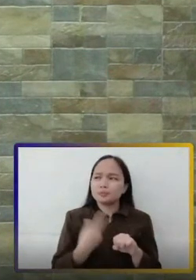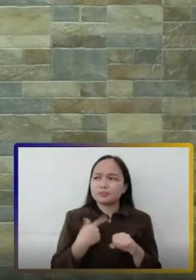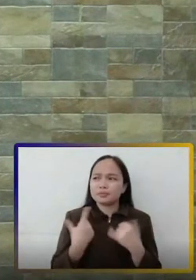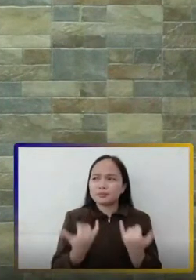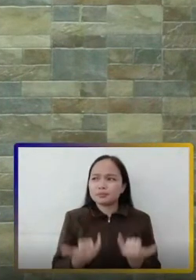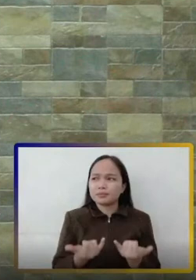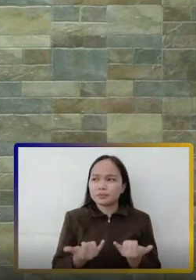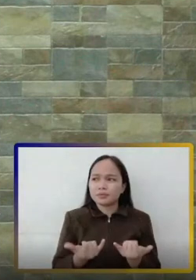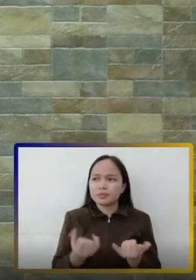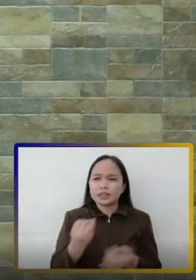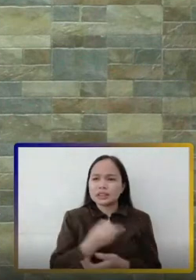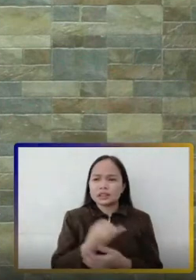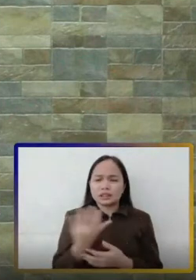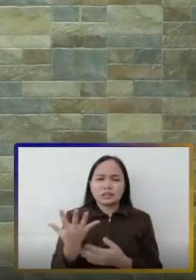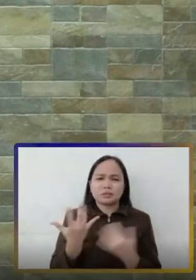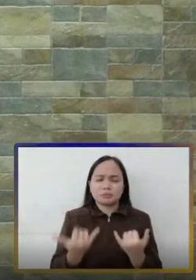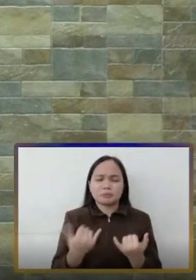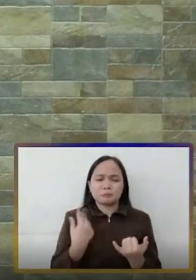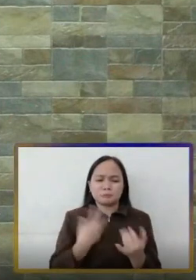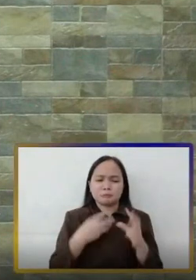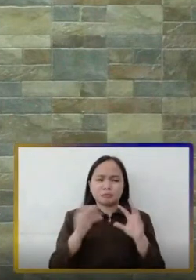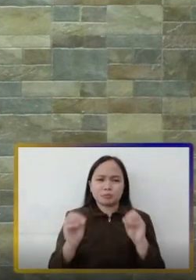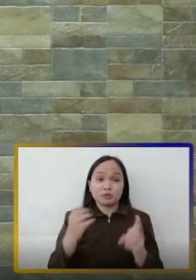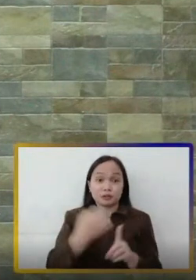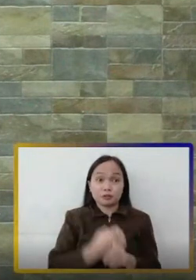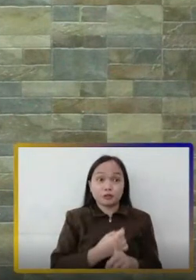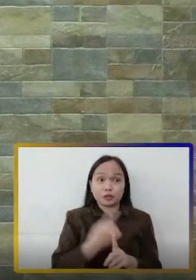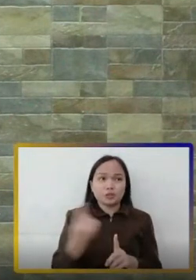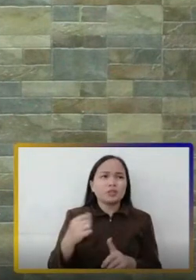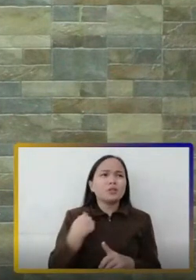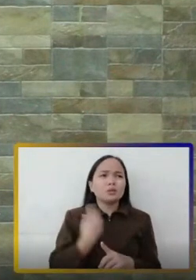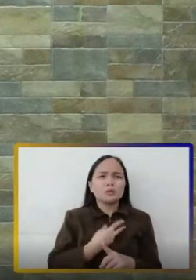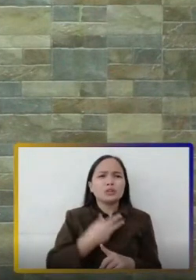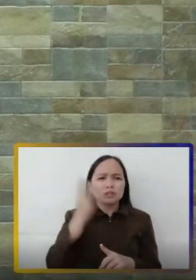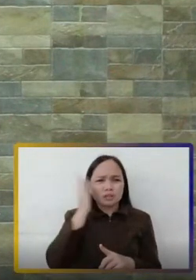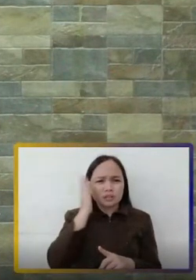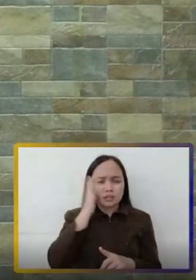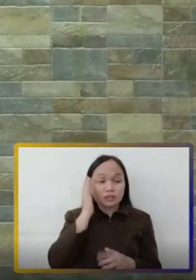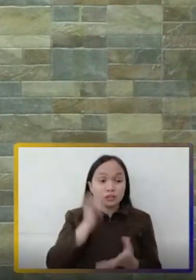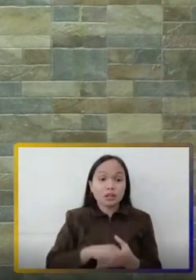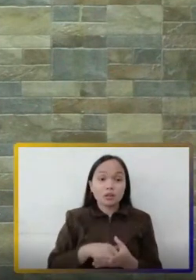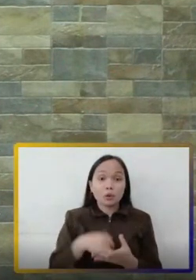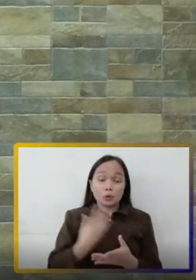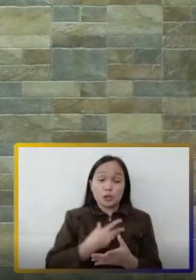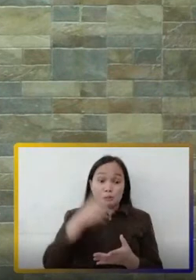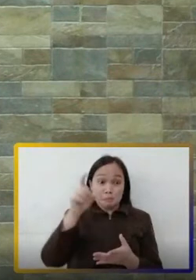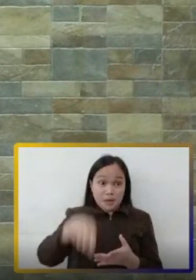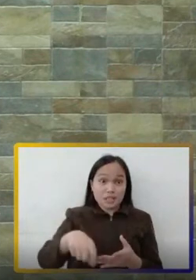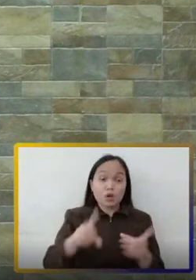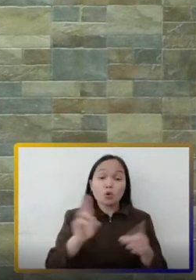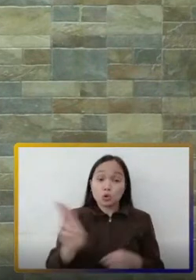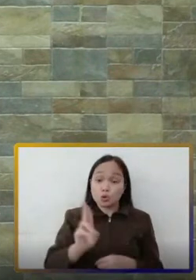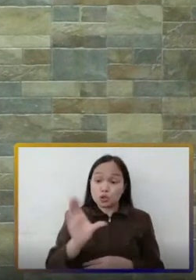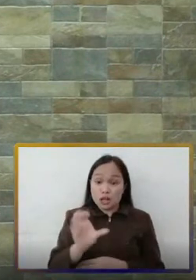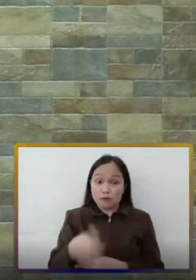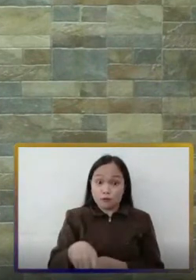dito nilalatag po sa inyo sapagkat alam po natin mga kapatid na pwede naman natin gamitin ang ating cellphone sa